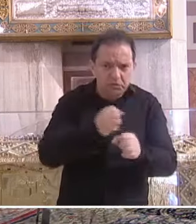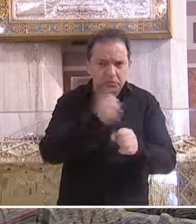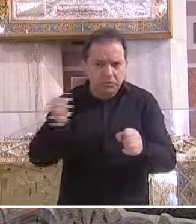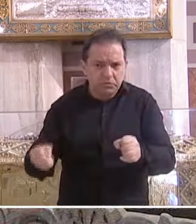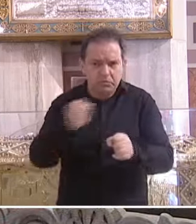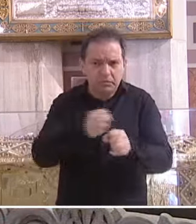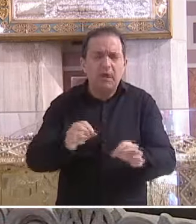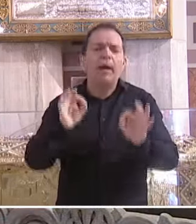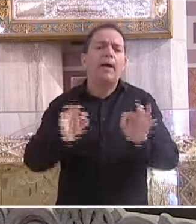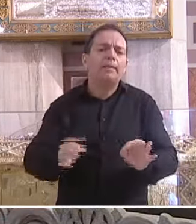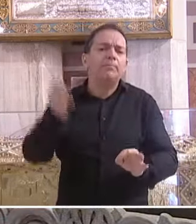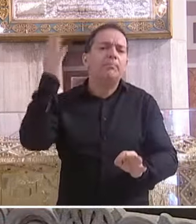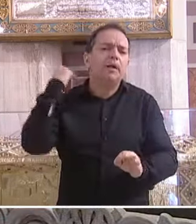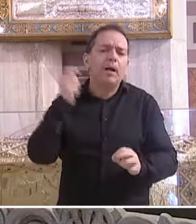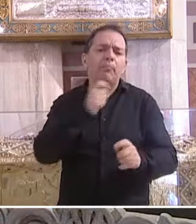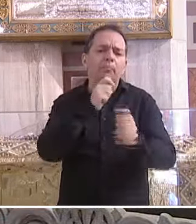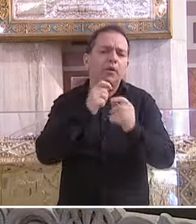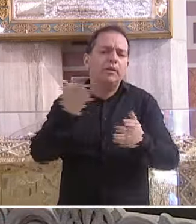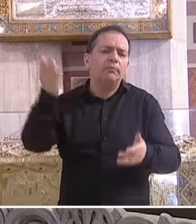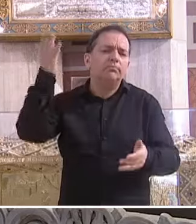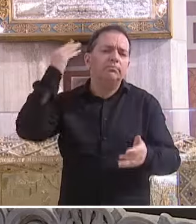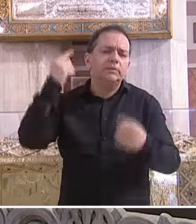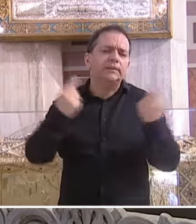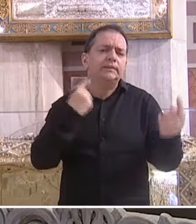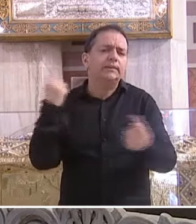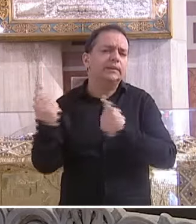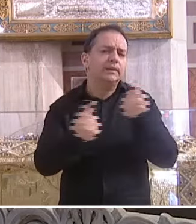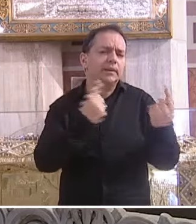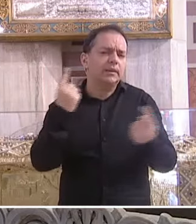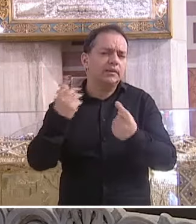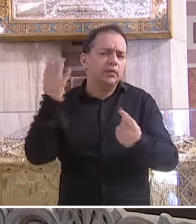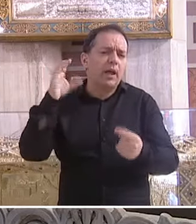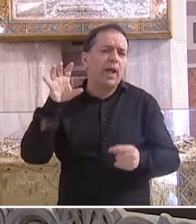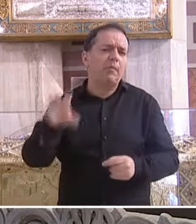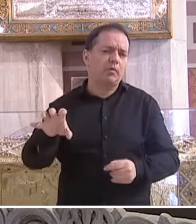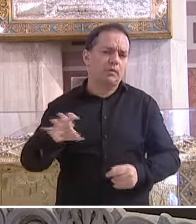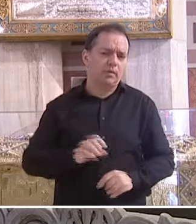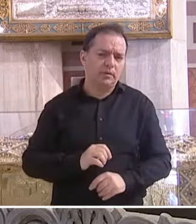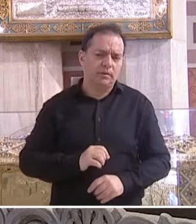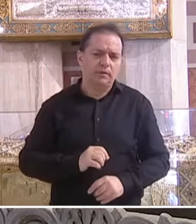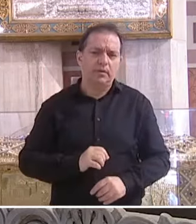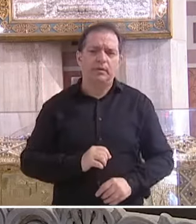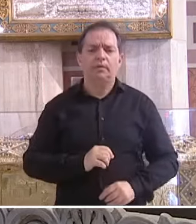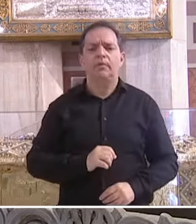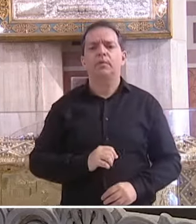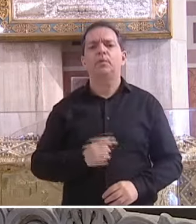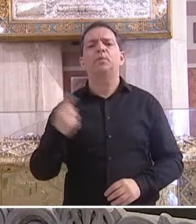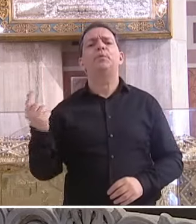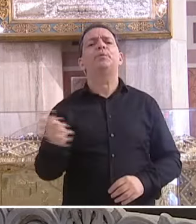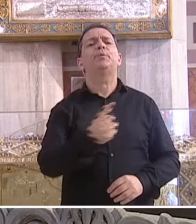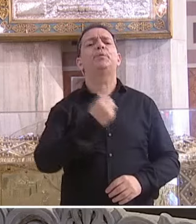των ιδιαιτέρων πολιτικών και κοινωνικών καταστάσεων της εποχής ήταν